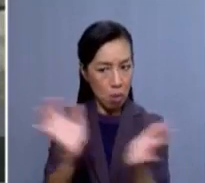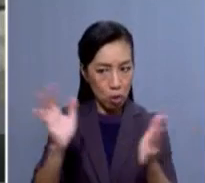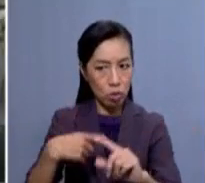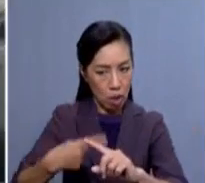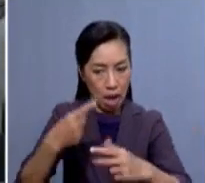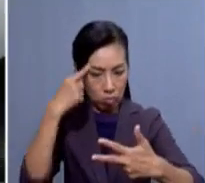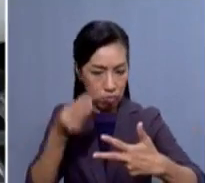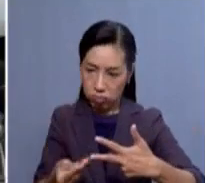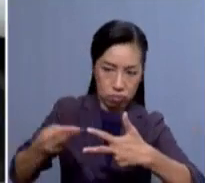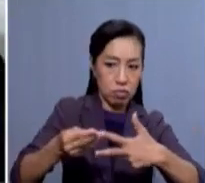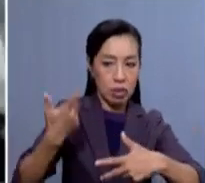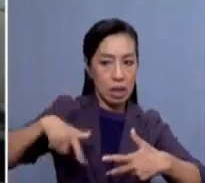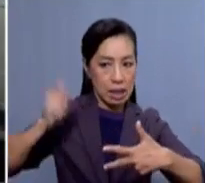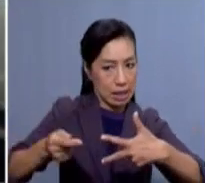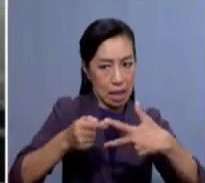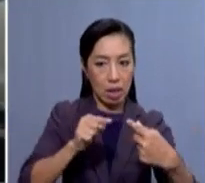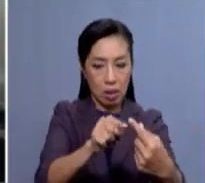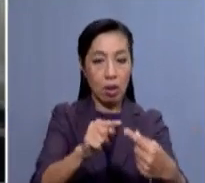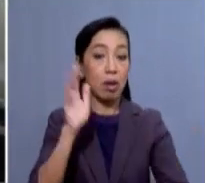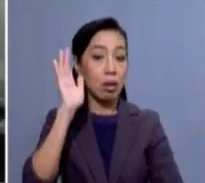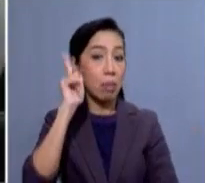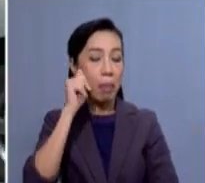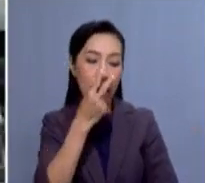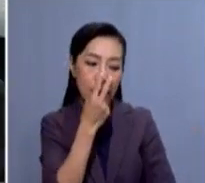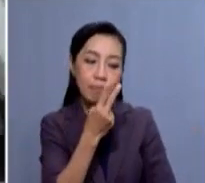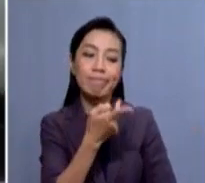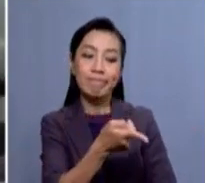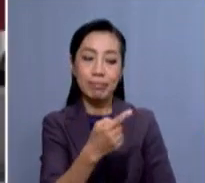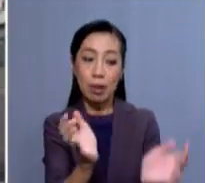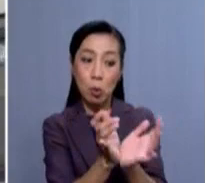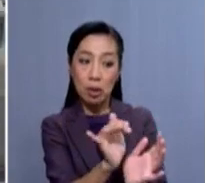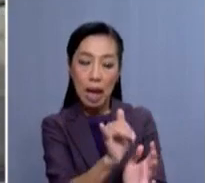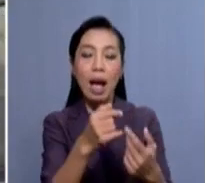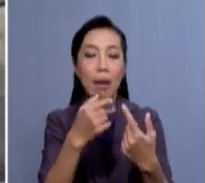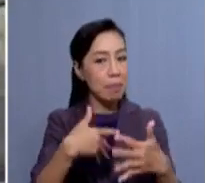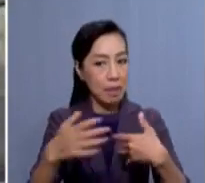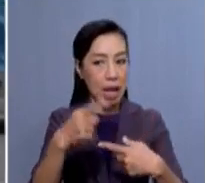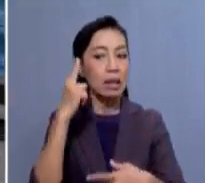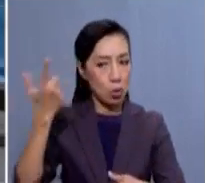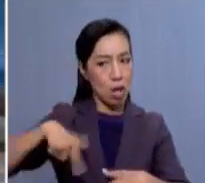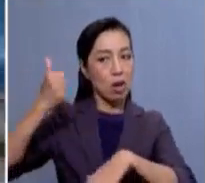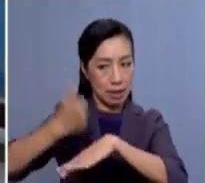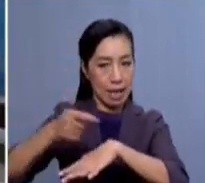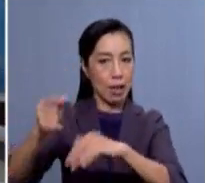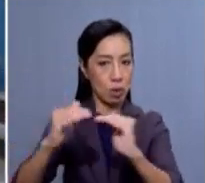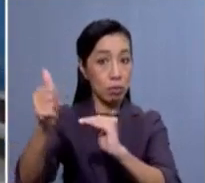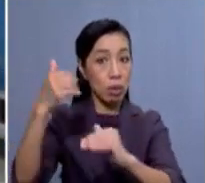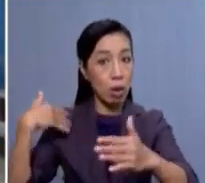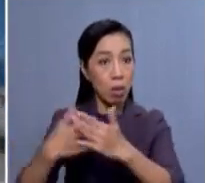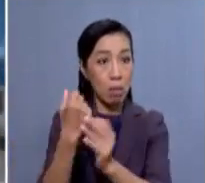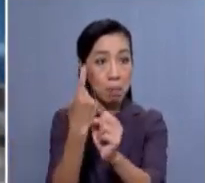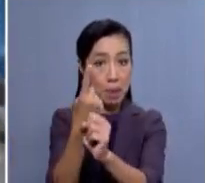ยแต่คุณแม่ก็บอกว่าถึงจะยังไม่ได้ติดคุกก็ตามนะคะแต่ก็เห็นว่าศาลมีความยุติธรรมคือผ่านมาแล้วเนี่ยปีก